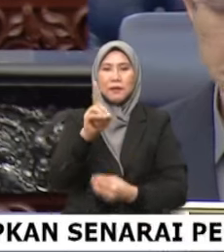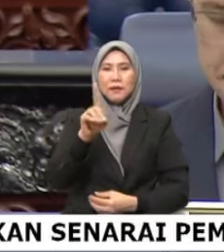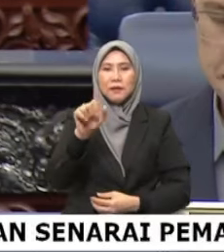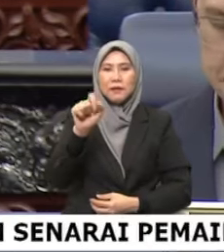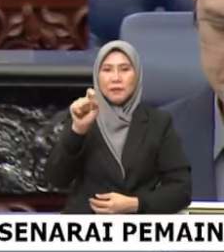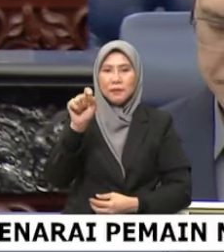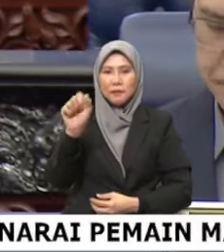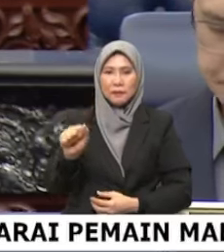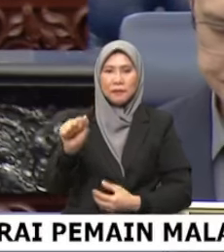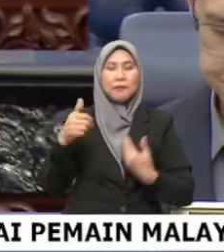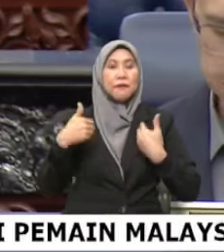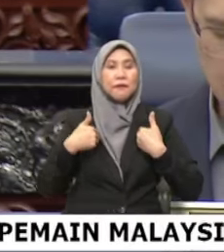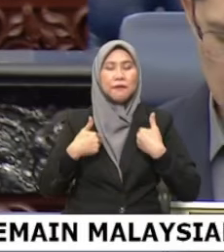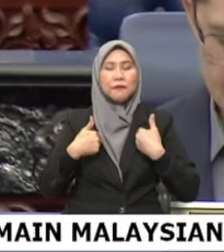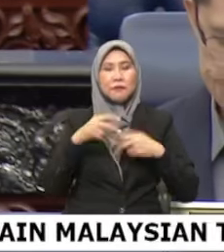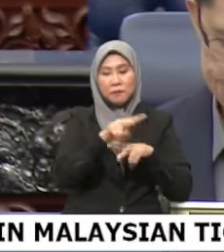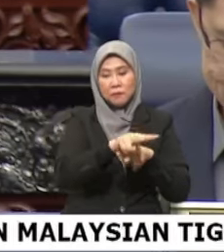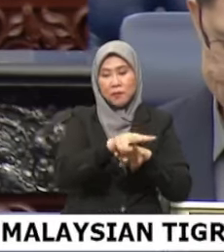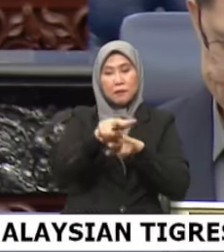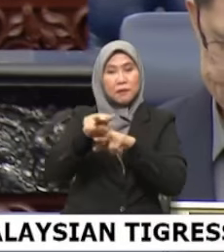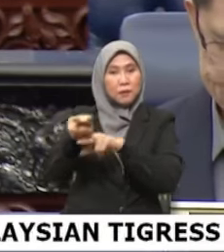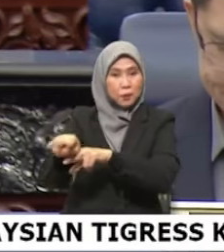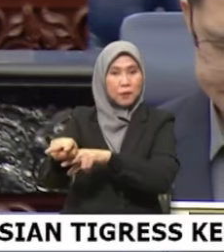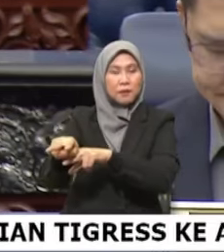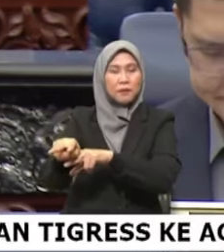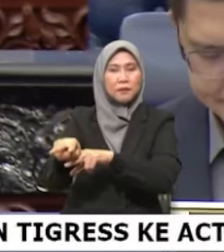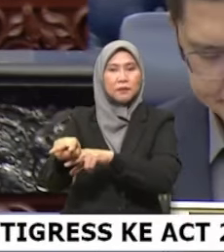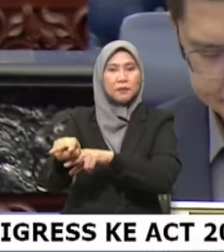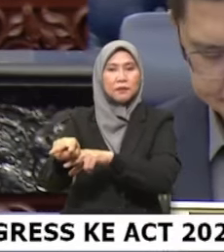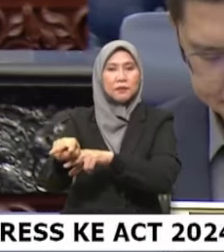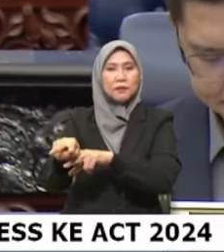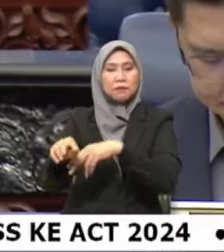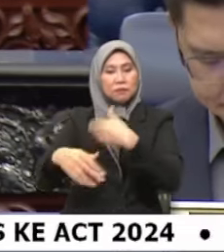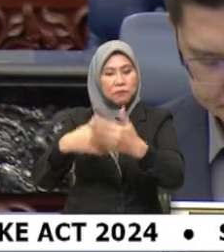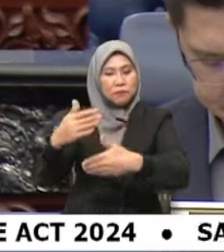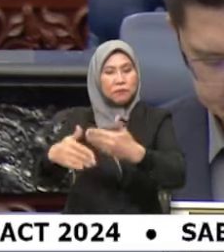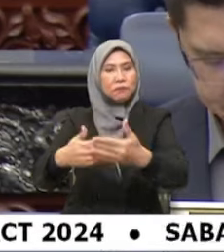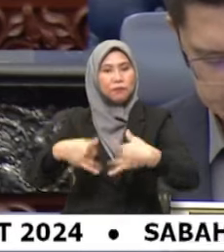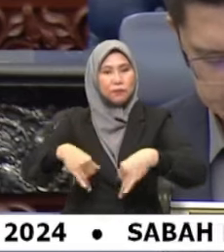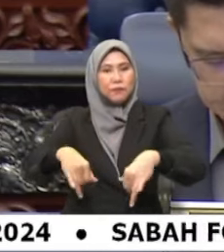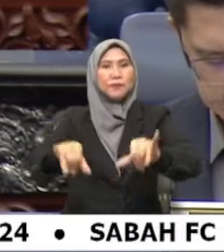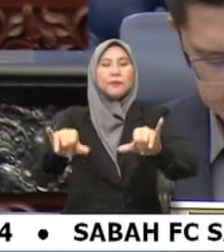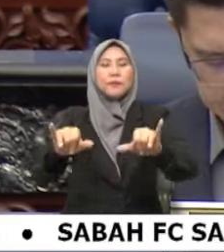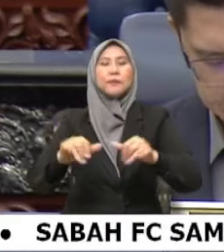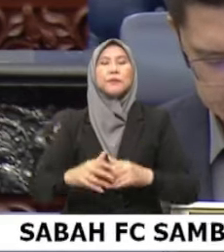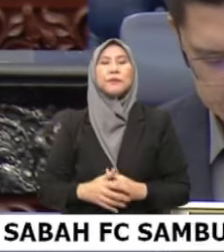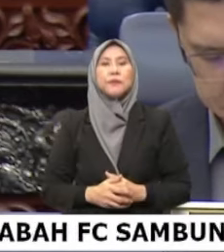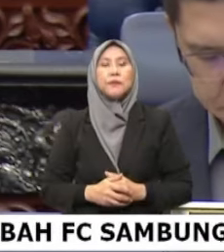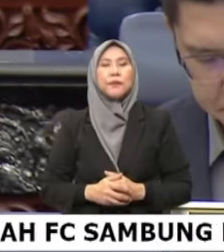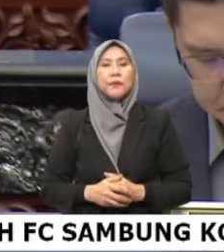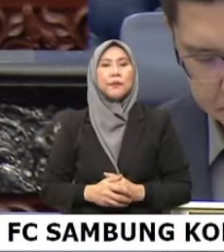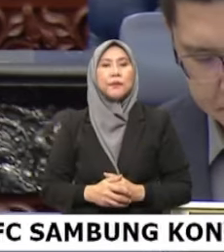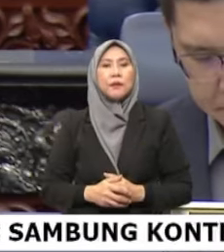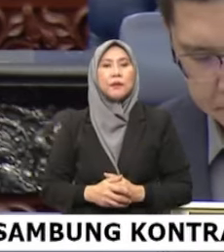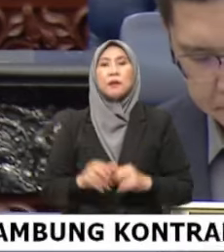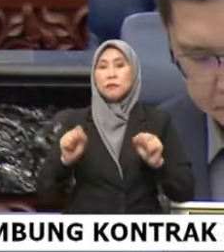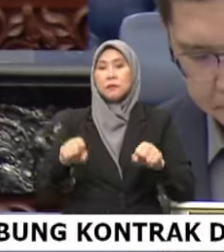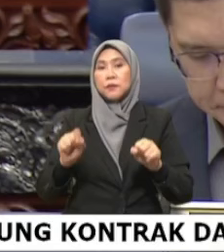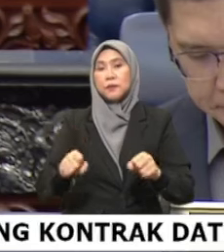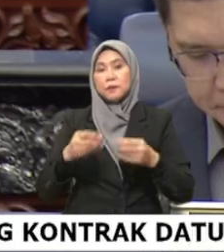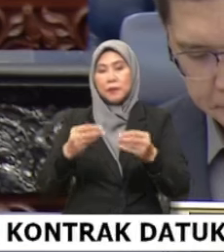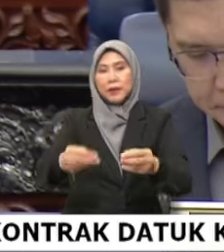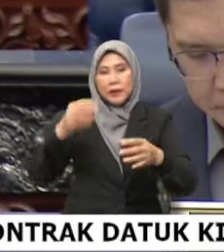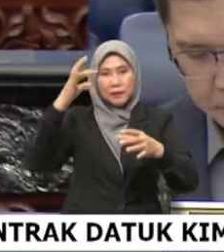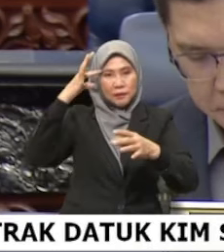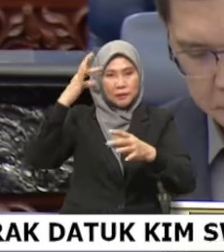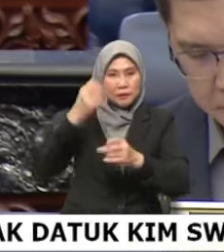ada, ini menunjukkan pemantauan itu berlaku secara berterusan, dan ini juga dapat memberikan